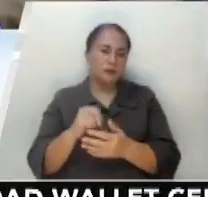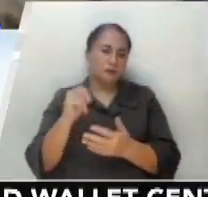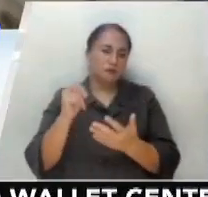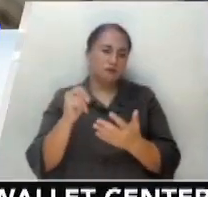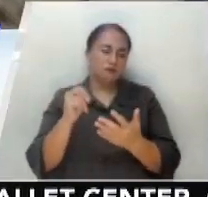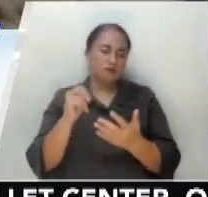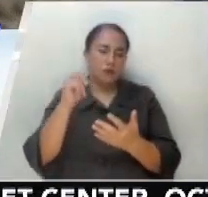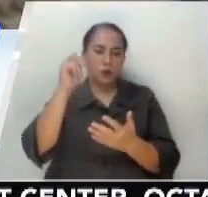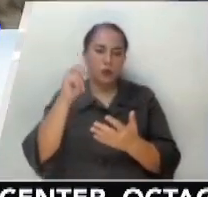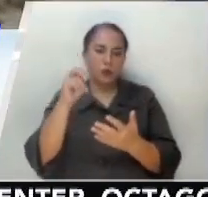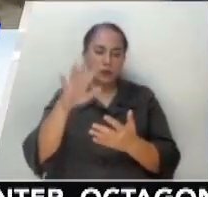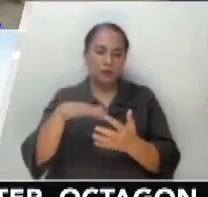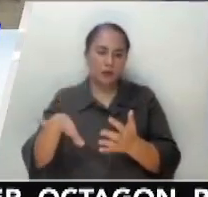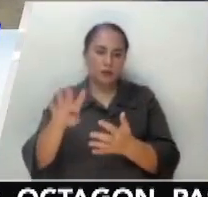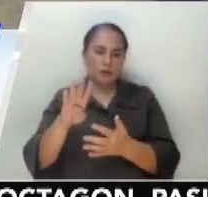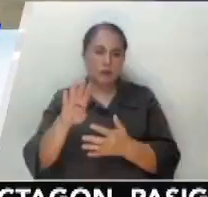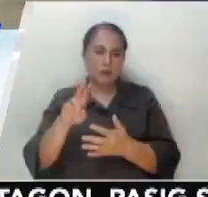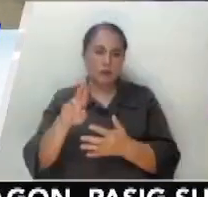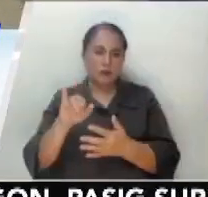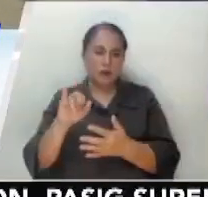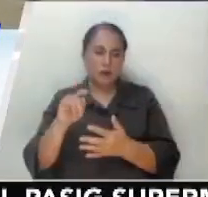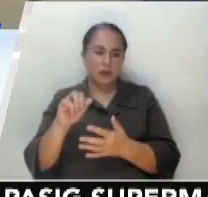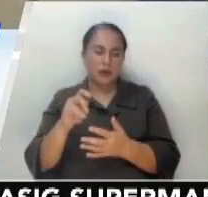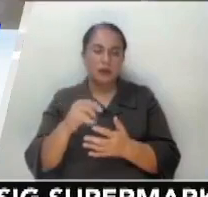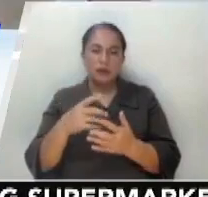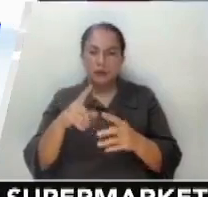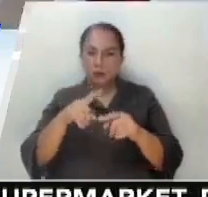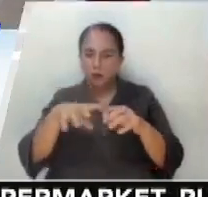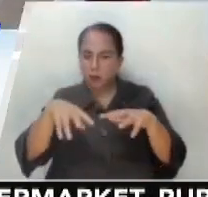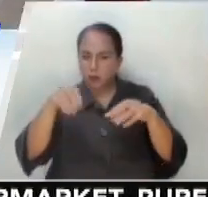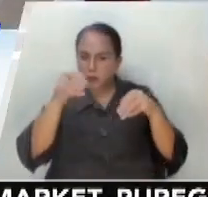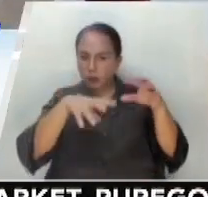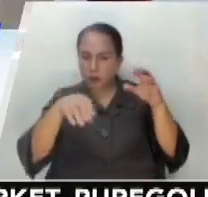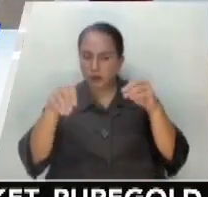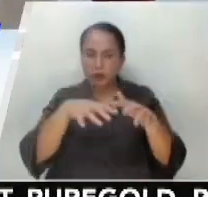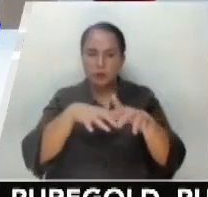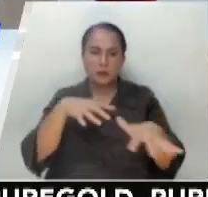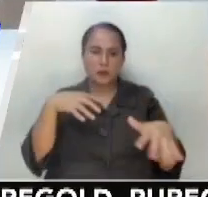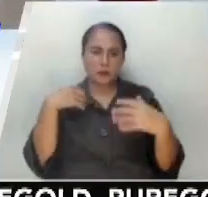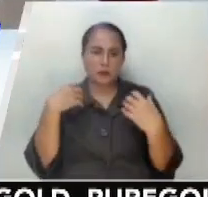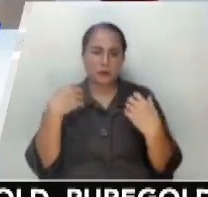Nagdulot din ito ng kawalan ng kuryente at matinding traffic.